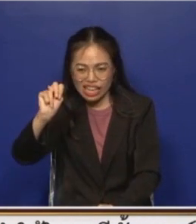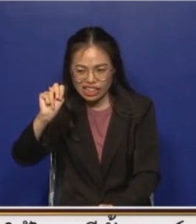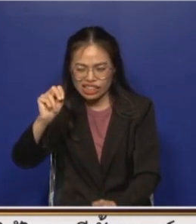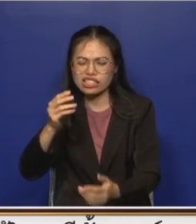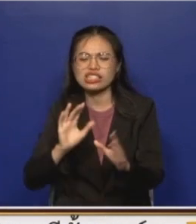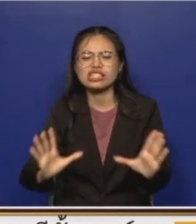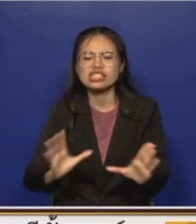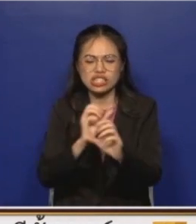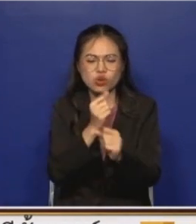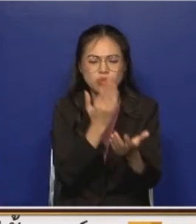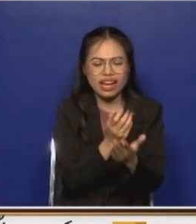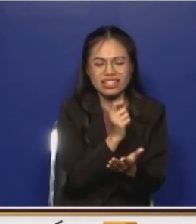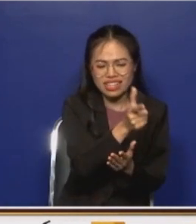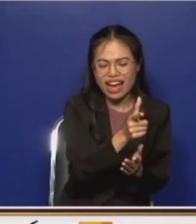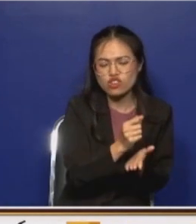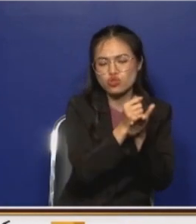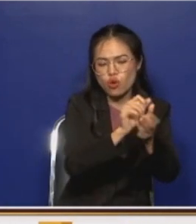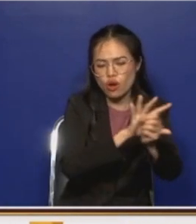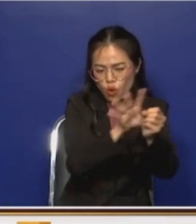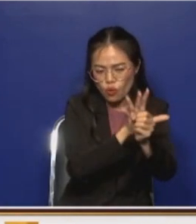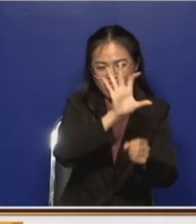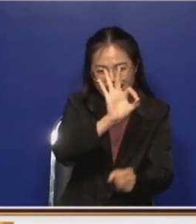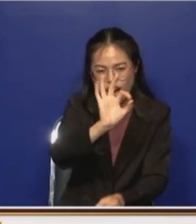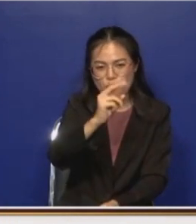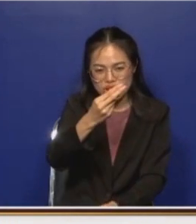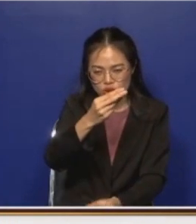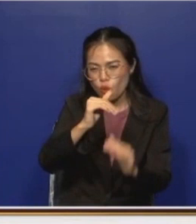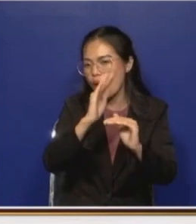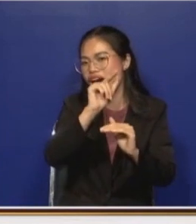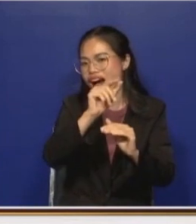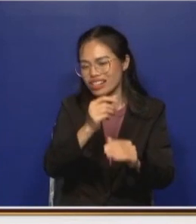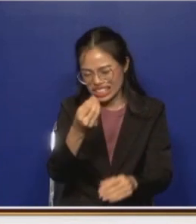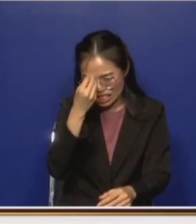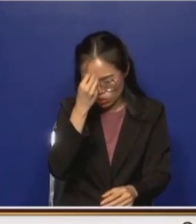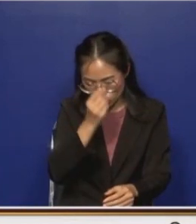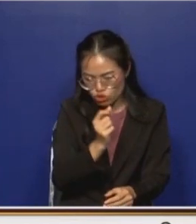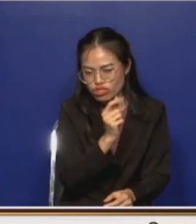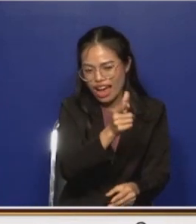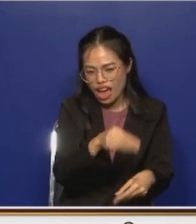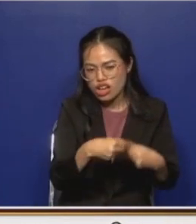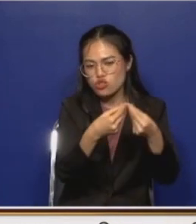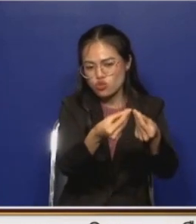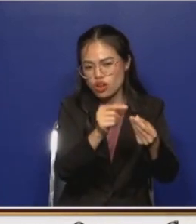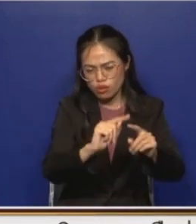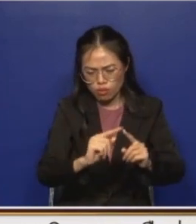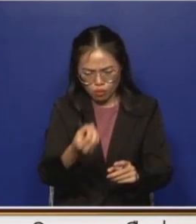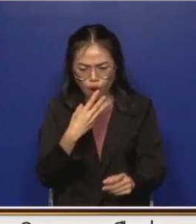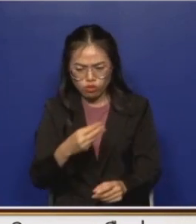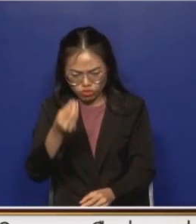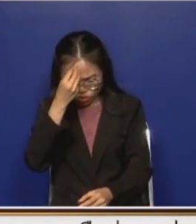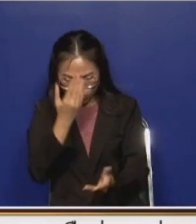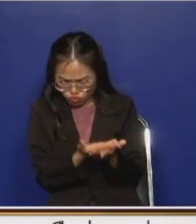สัมภาษณ์ของบางรัฐมนตรีในประเทศไทยฮะไม่อยากให้หยิบเงินสดถ้าเดี๋ยวติดโควิดท่านพูดออกมาได้ยัง